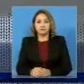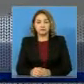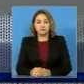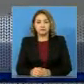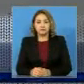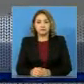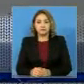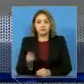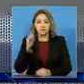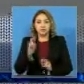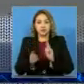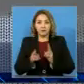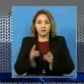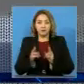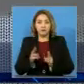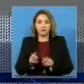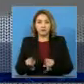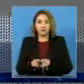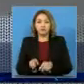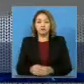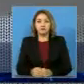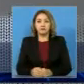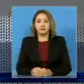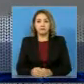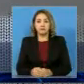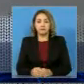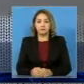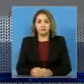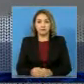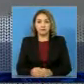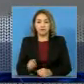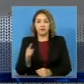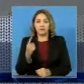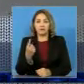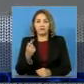И считается операция, процедура, эмболизация. Первый курс.